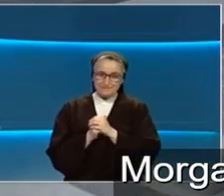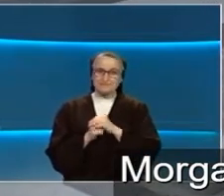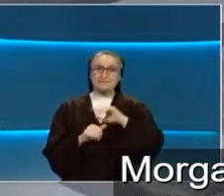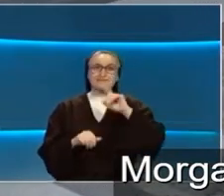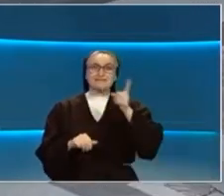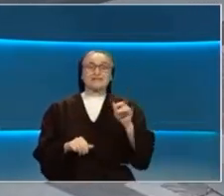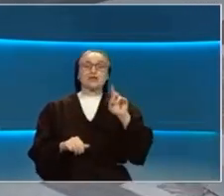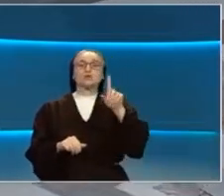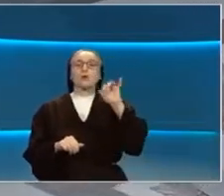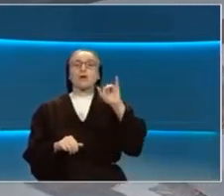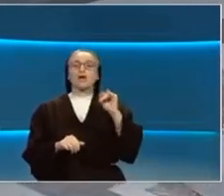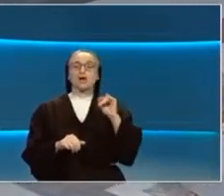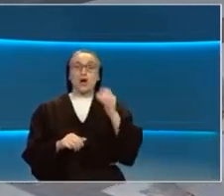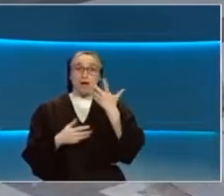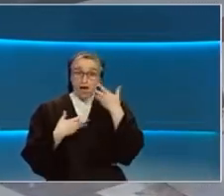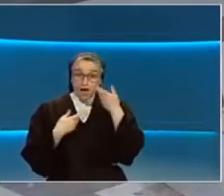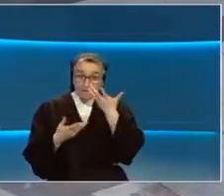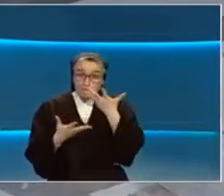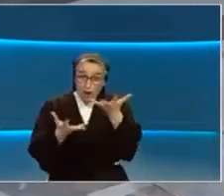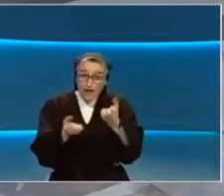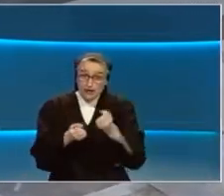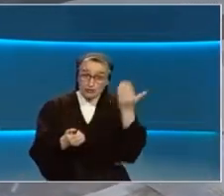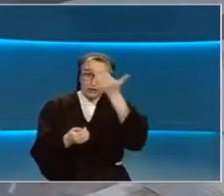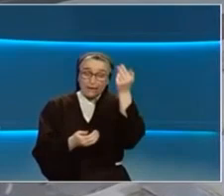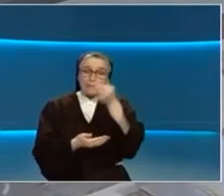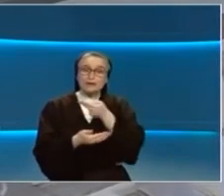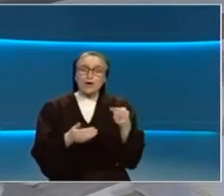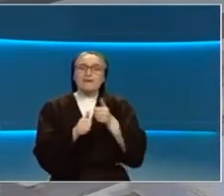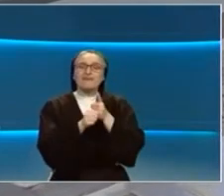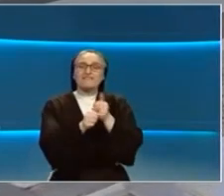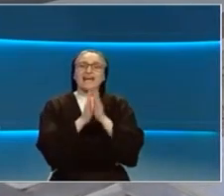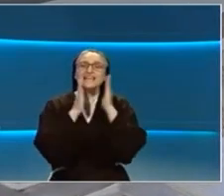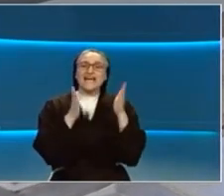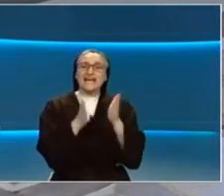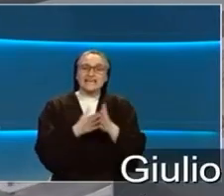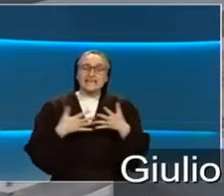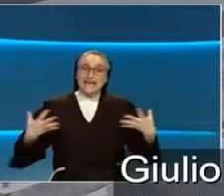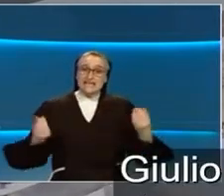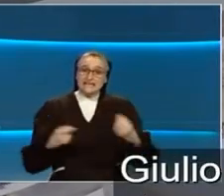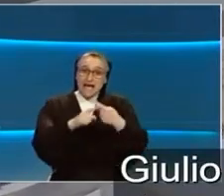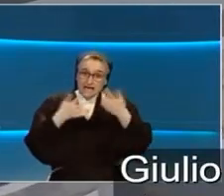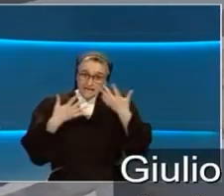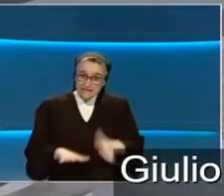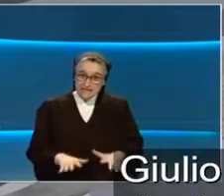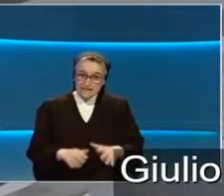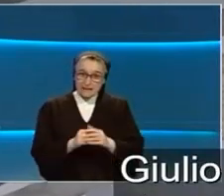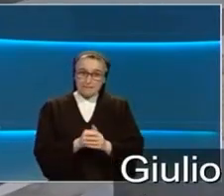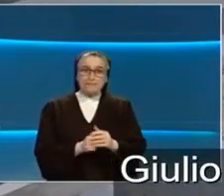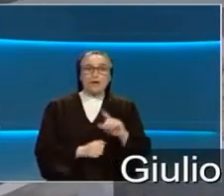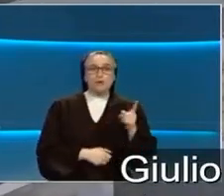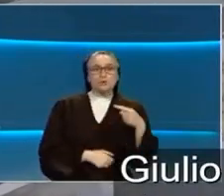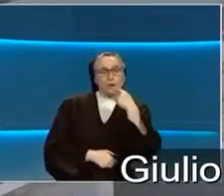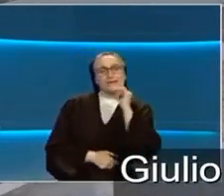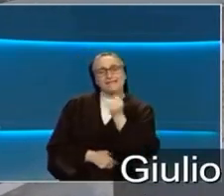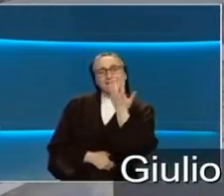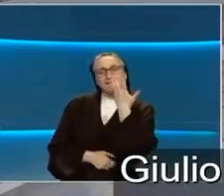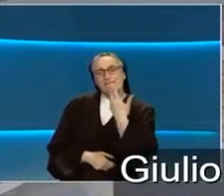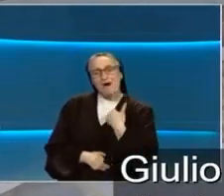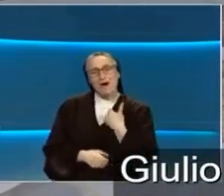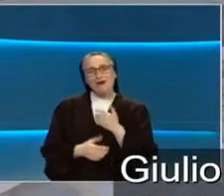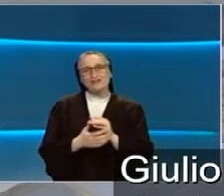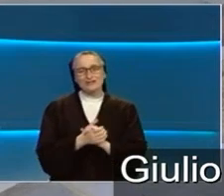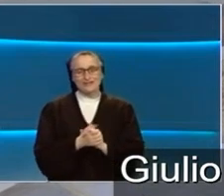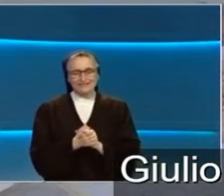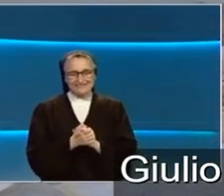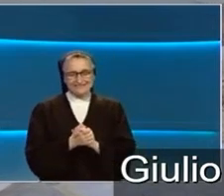Giulio, vuoi ricevere il battesimo nella fede della Chiesa che tutti insieme abbiamo professato? Sì, lo